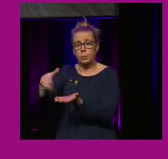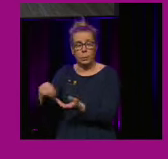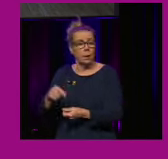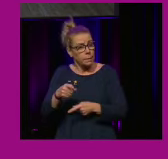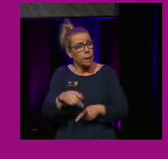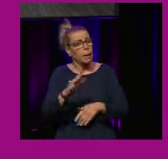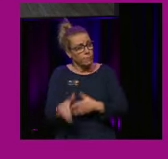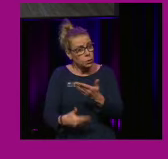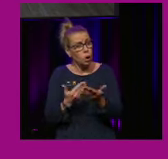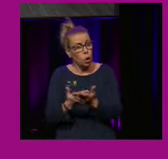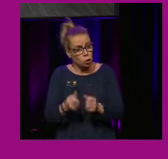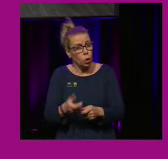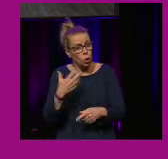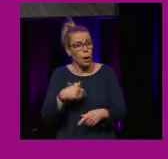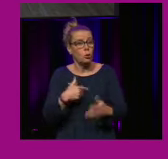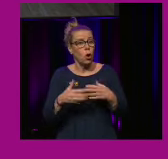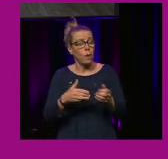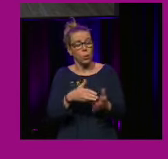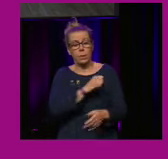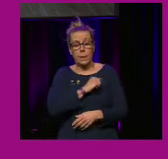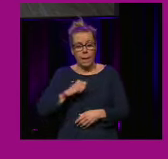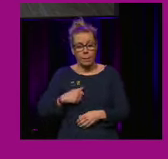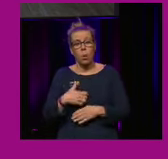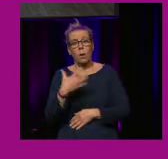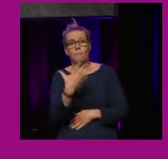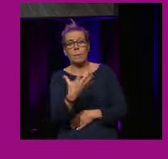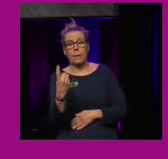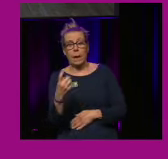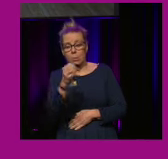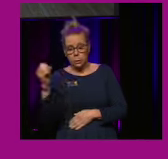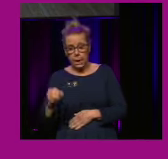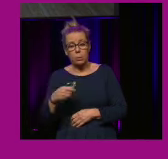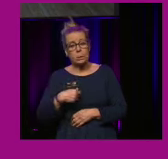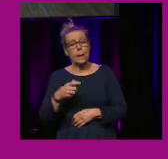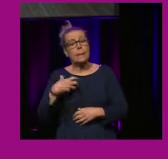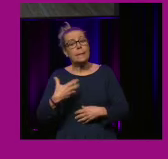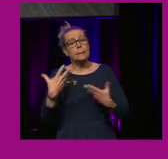på 51%. Om man har 51% i riksdagen så kan man få ett beslut